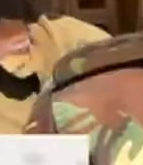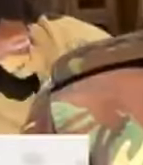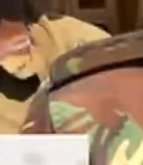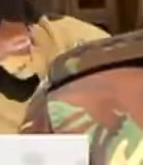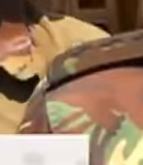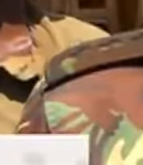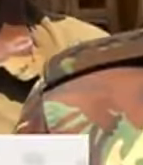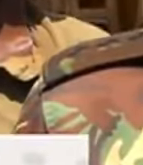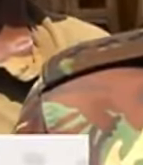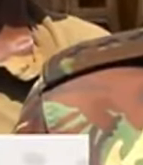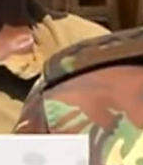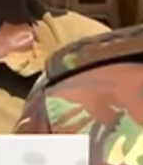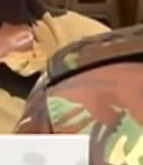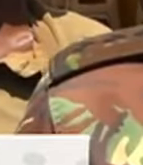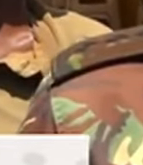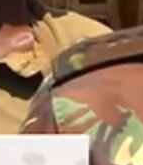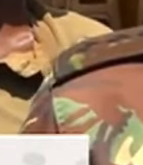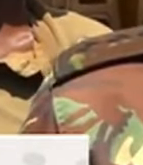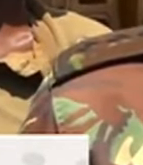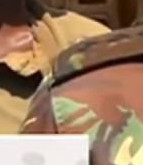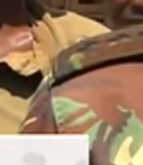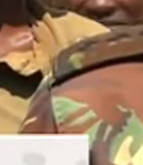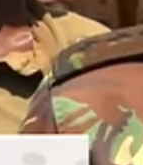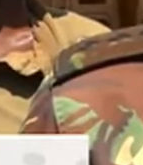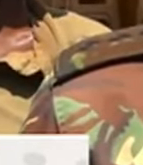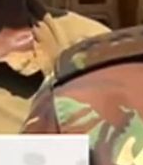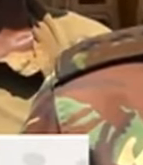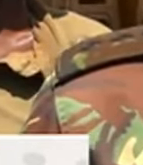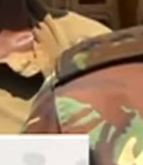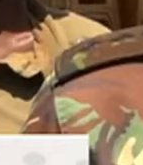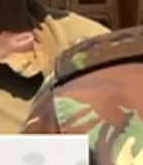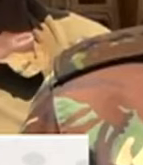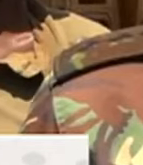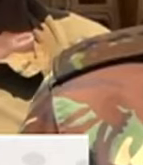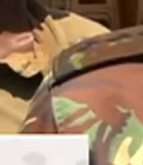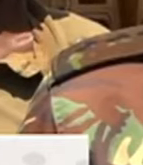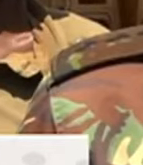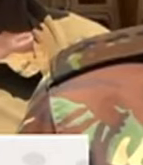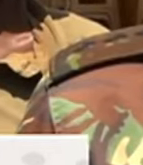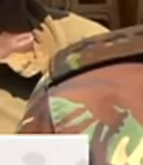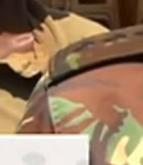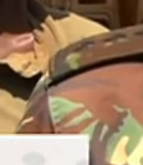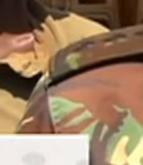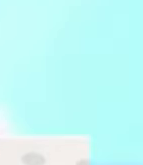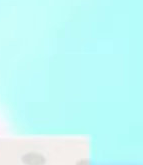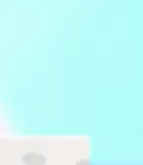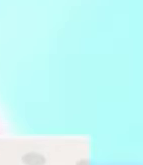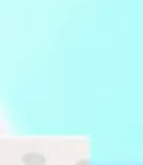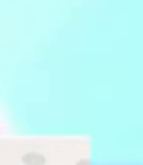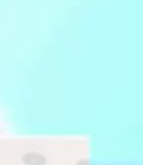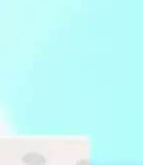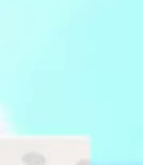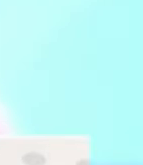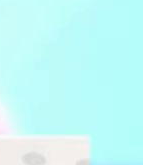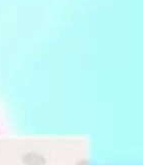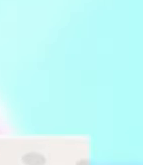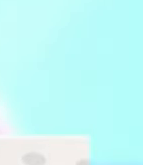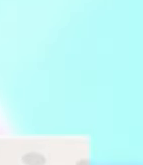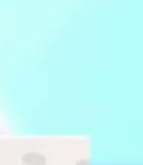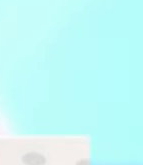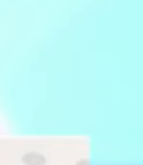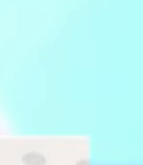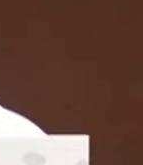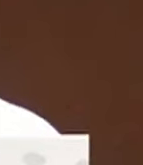At the moment they are now regrouping and we are still on the ground monitoring the situation. These are promising youths